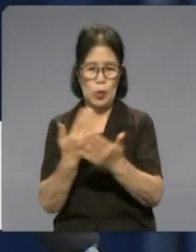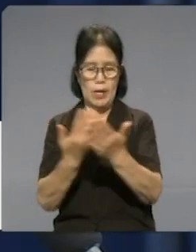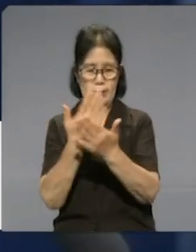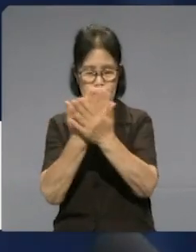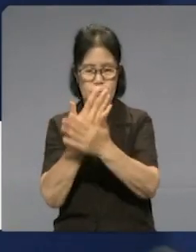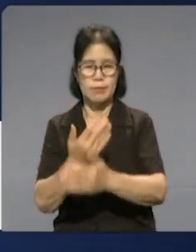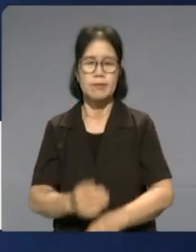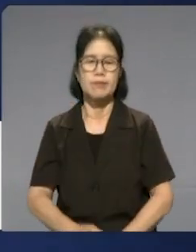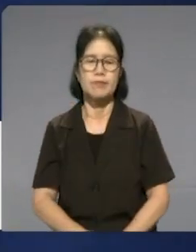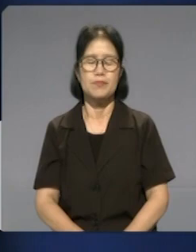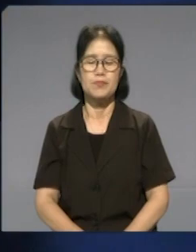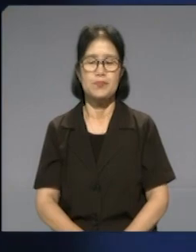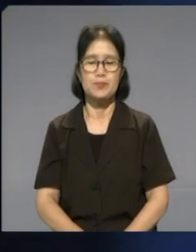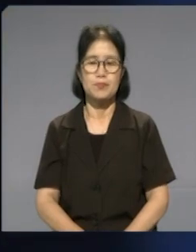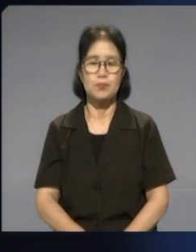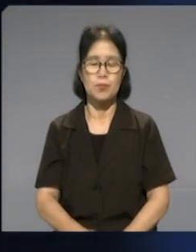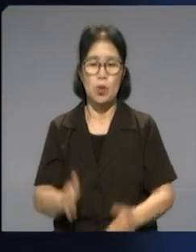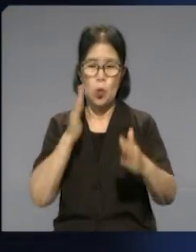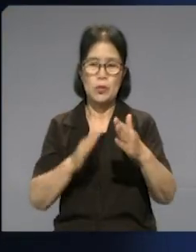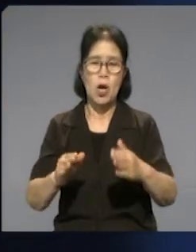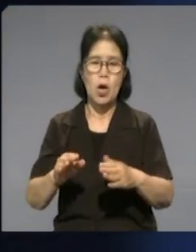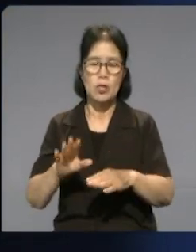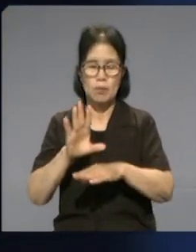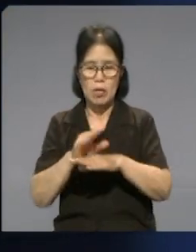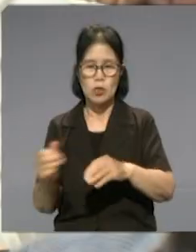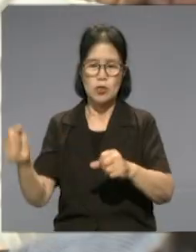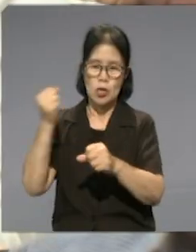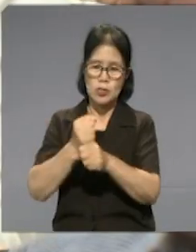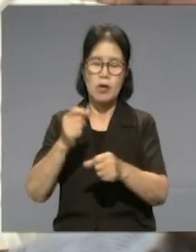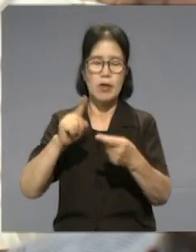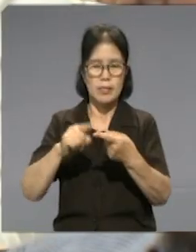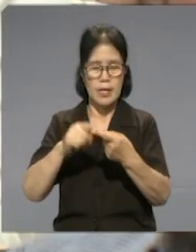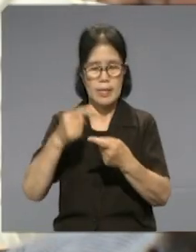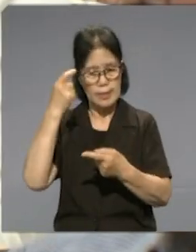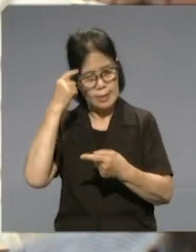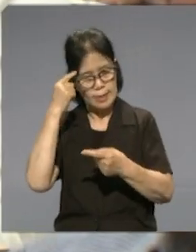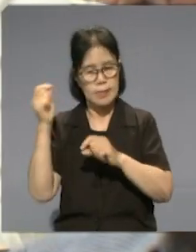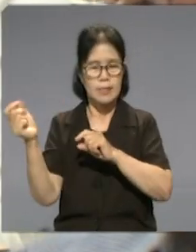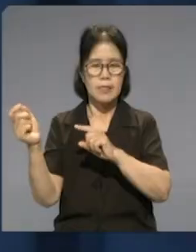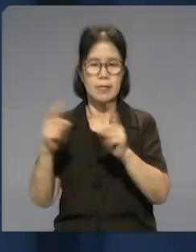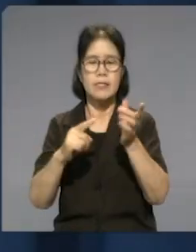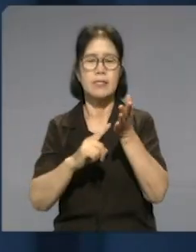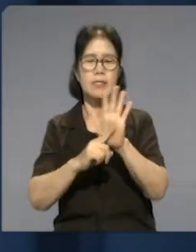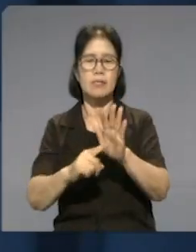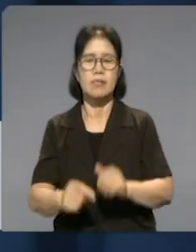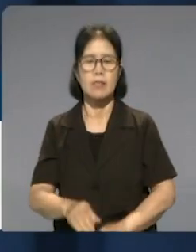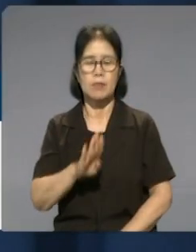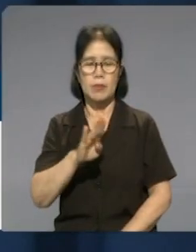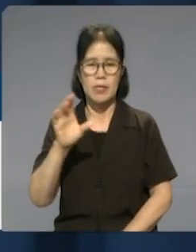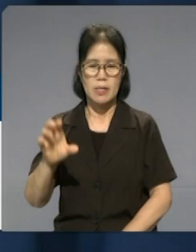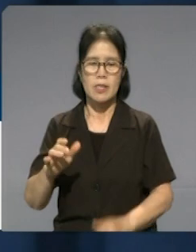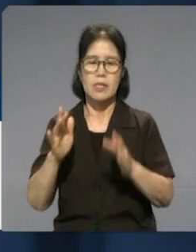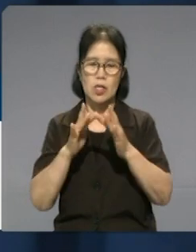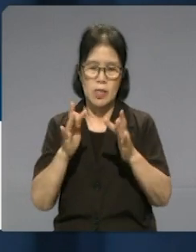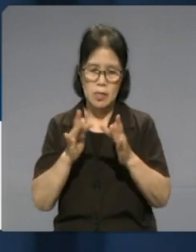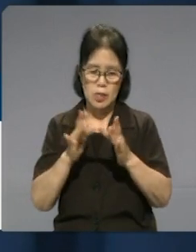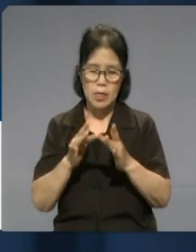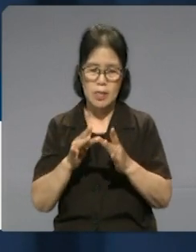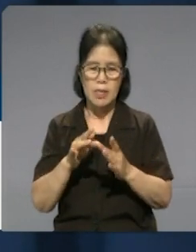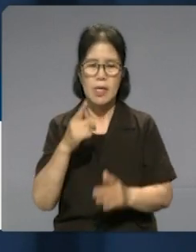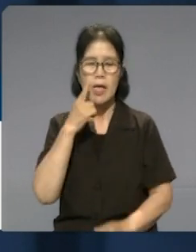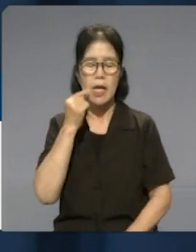요약됩니다. 공영방송 정상화에 대한 의지도 드러냈습니다. BBC 인터내셔널이나